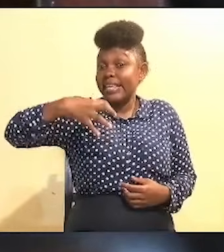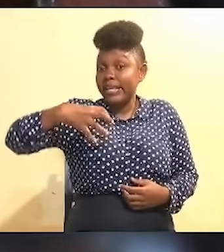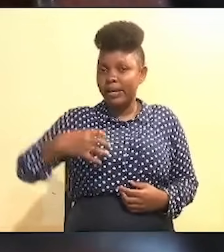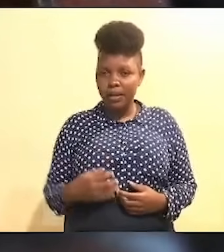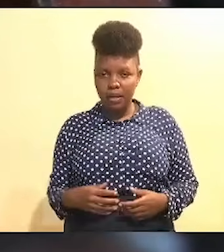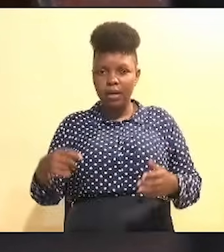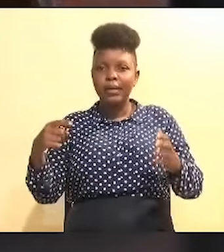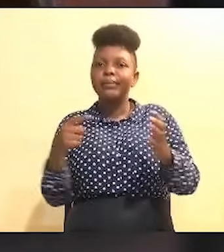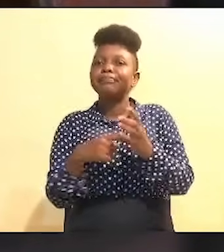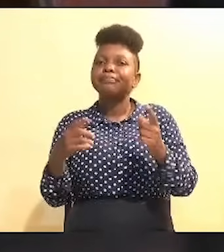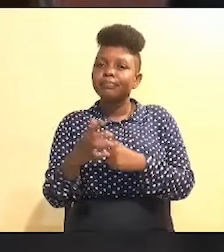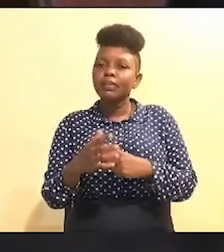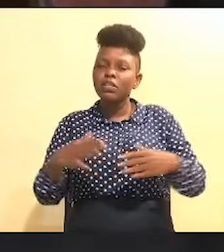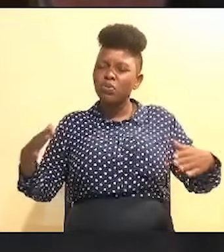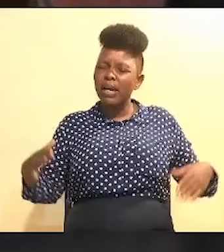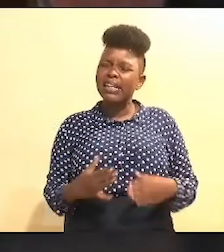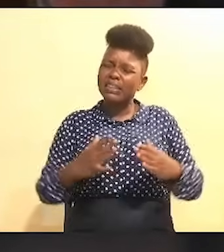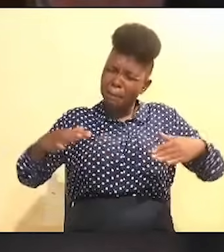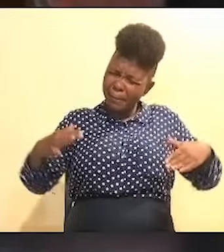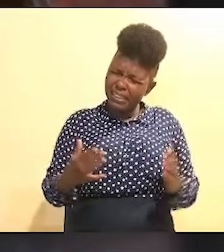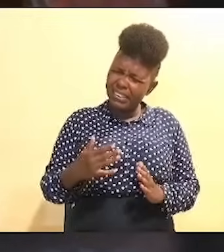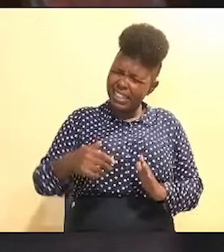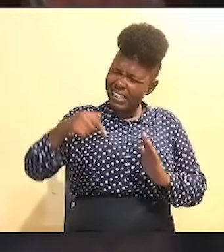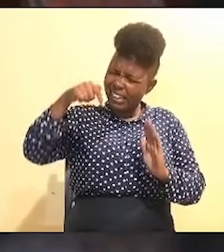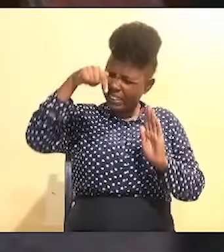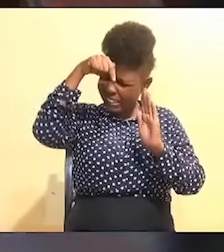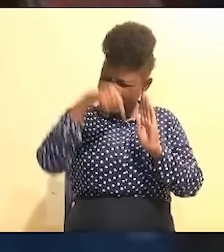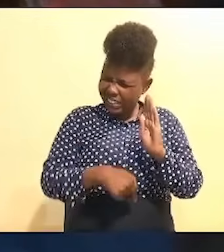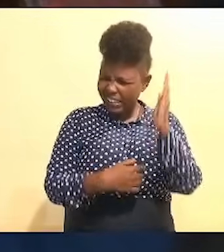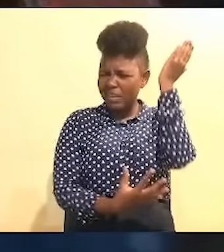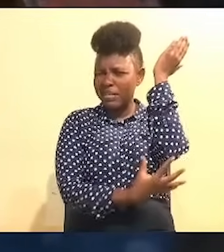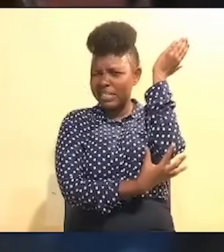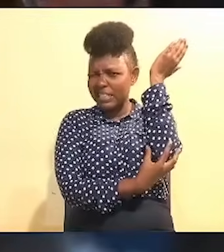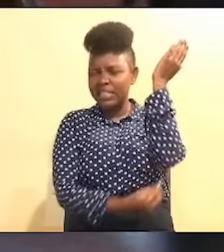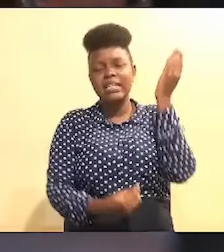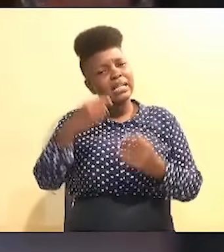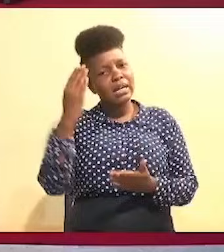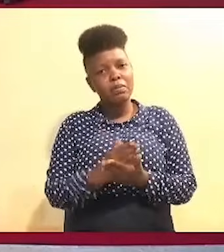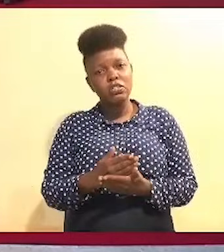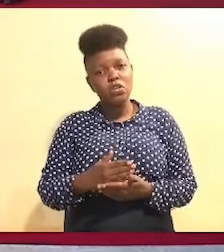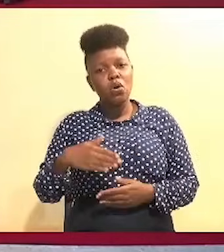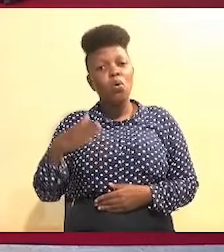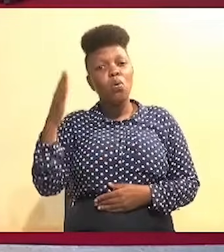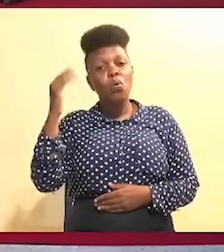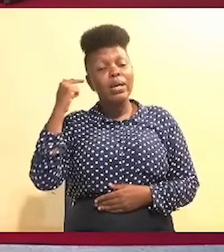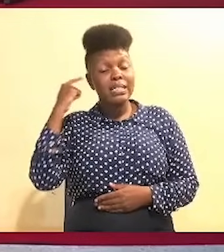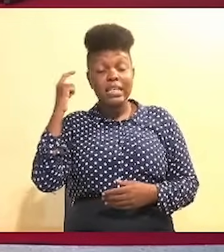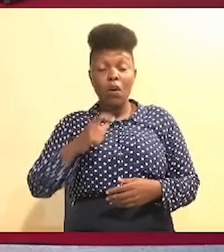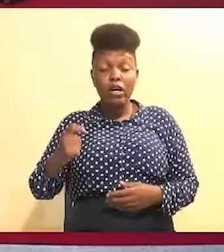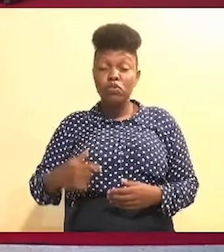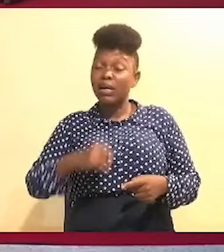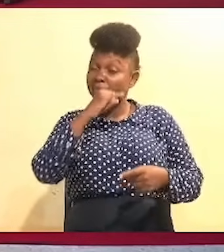Yesu alijishusha akaishi maisha ya chini duni kabisa. Duni. Ukisikia watu wanamkataa Yesu, hata wewe ungekuepo ungemkataa.